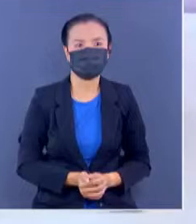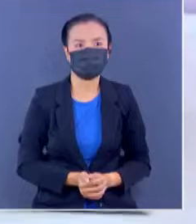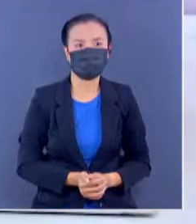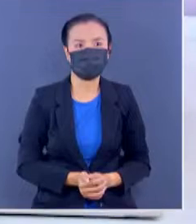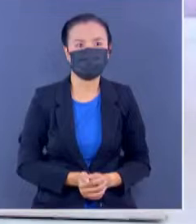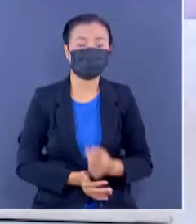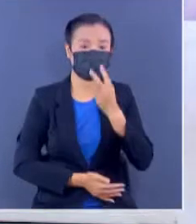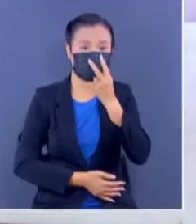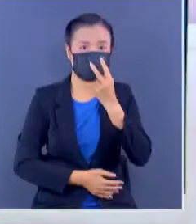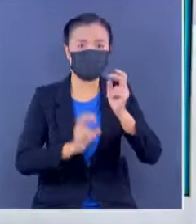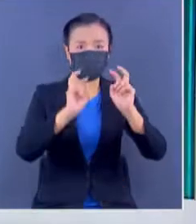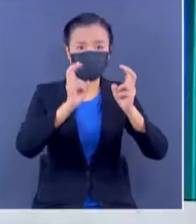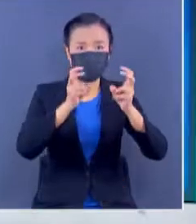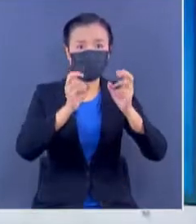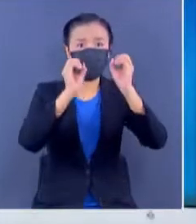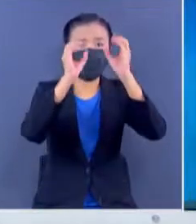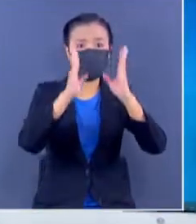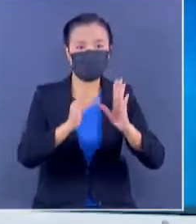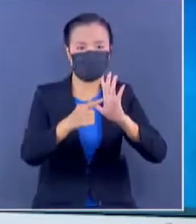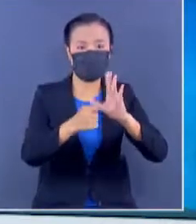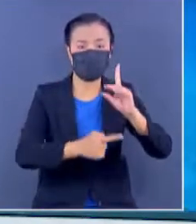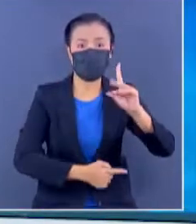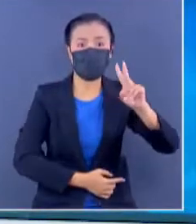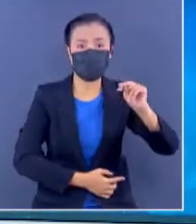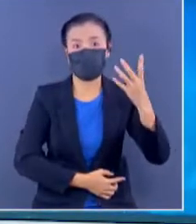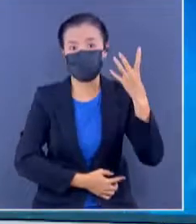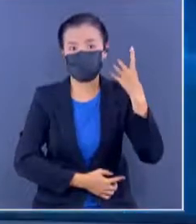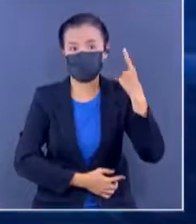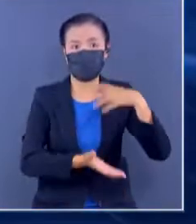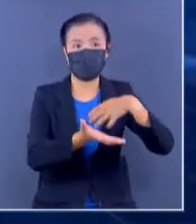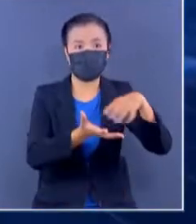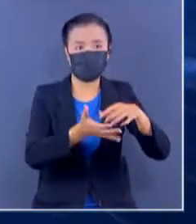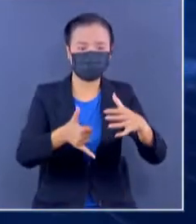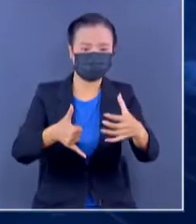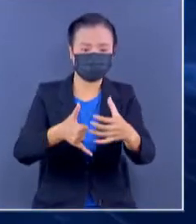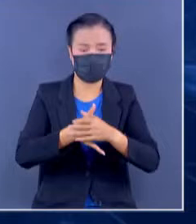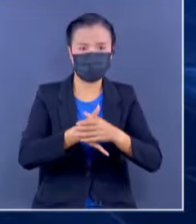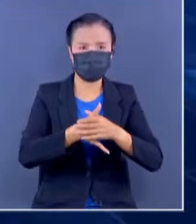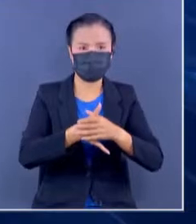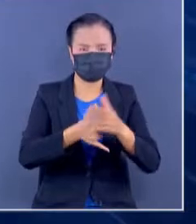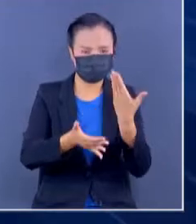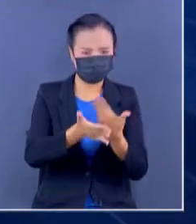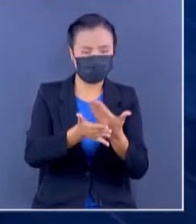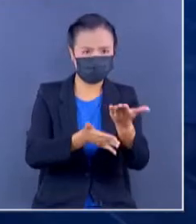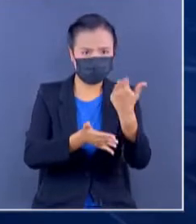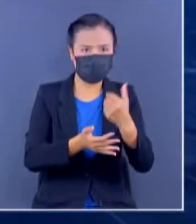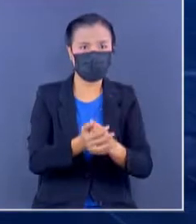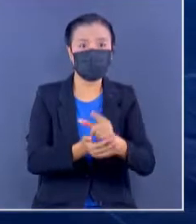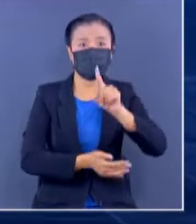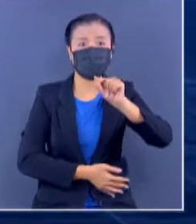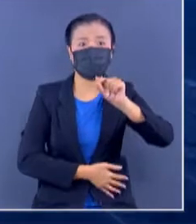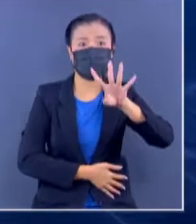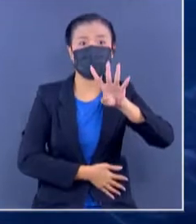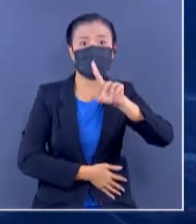ผู้ชมคะขยับมาดูคดีของครูแดนนะคะเมื่อวานนี้เรานำเสนอไปว่าครูแดนเนี่ยถูกจับไปเป็นตัวประกันเรียกค่าไถ่สูงถึง